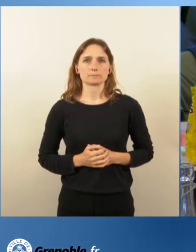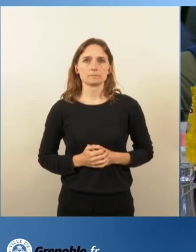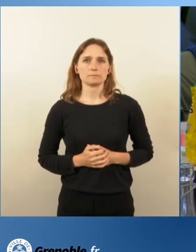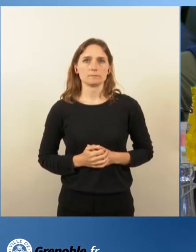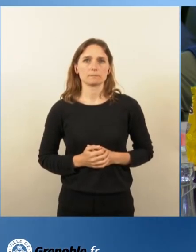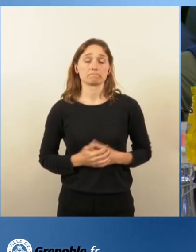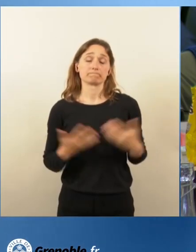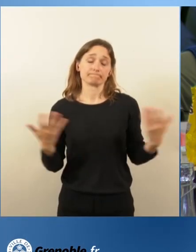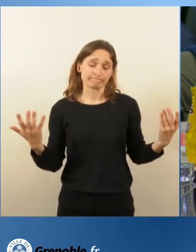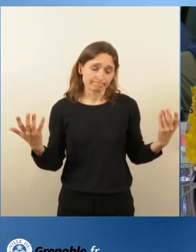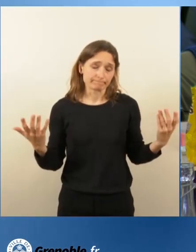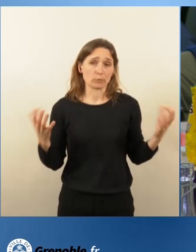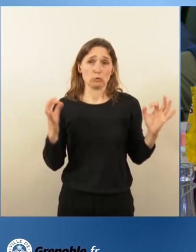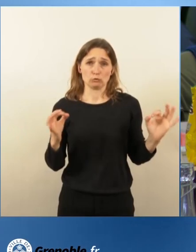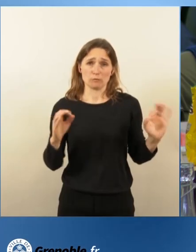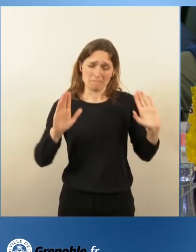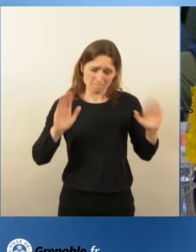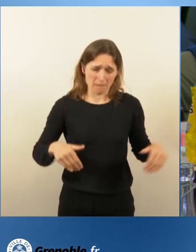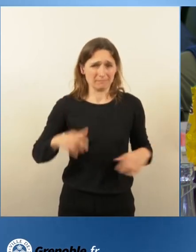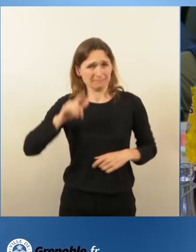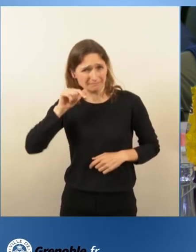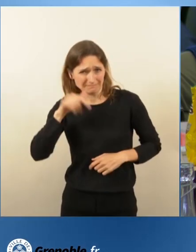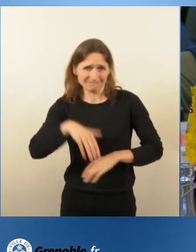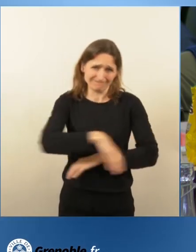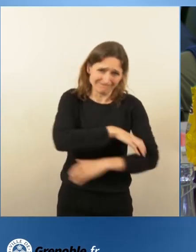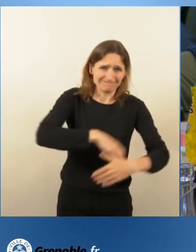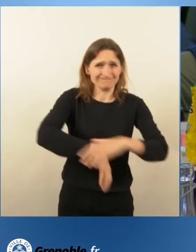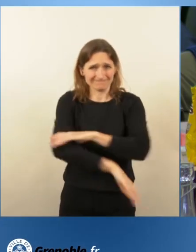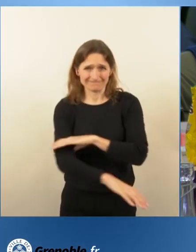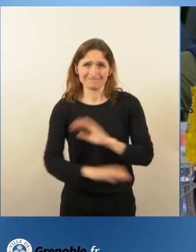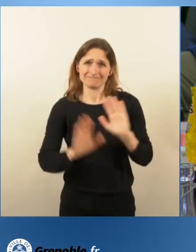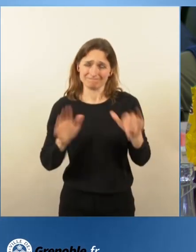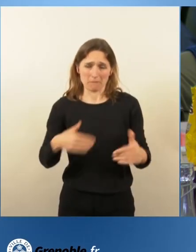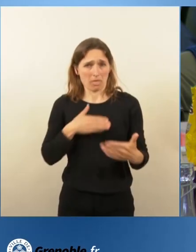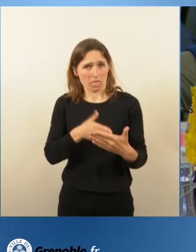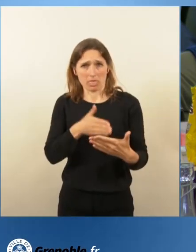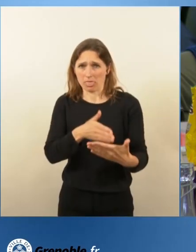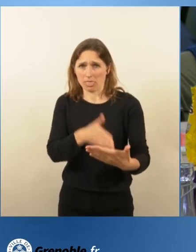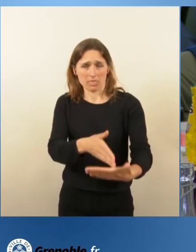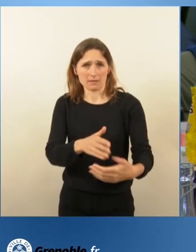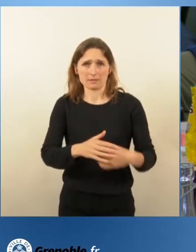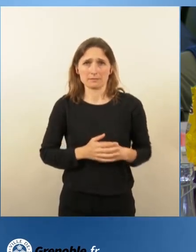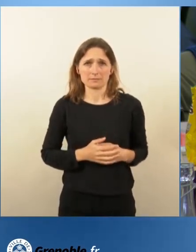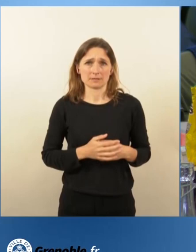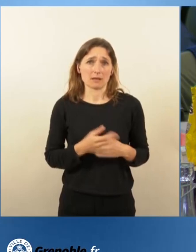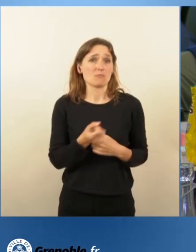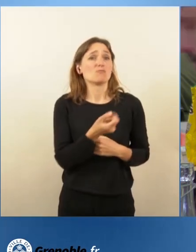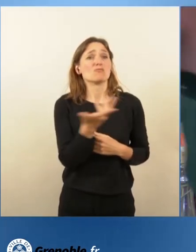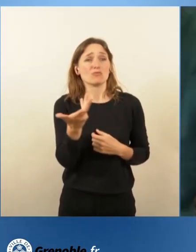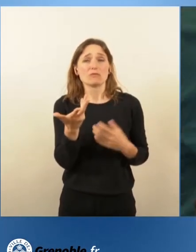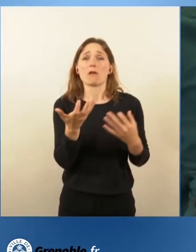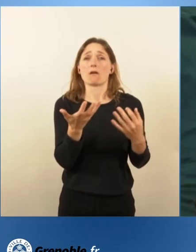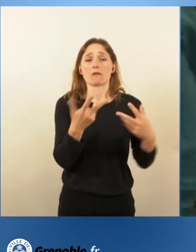malgré tout effectivement cette année nous avons ça a été dit nous avons connu quelques difficultés quelques fermetures de temps